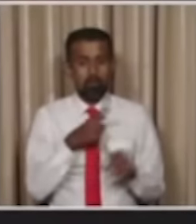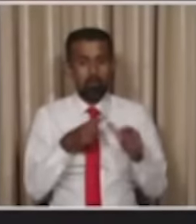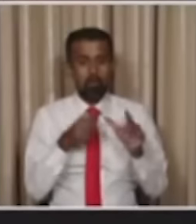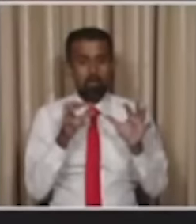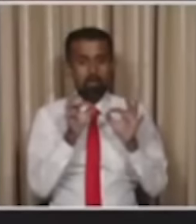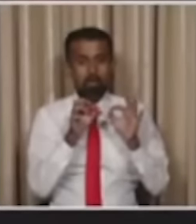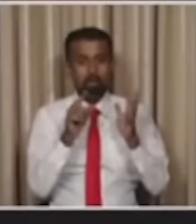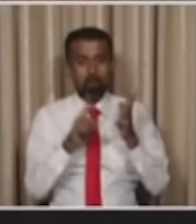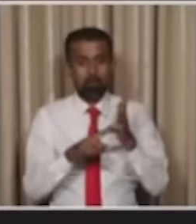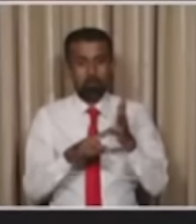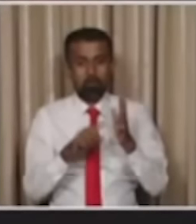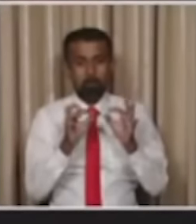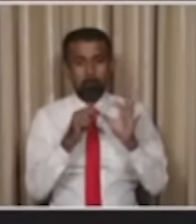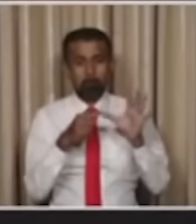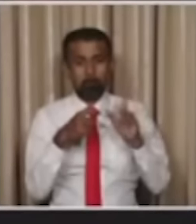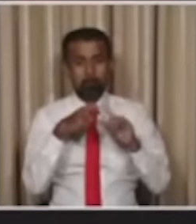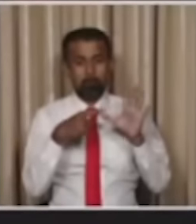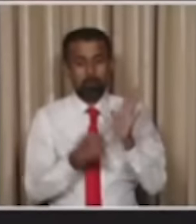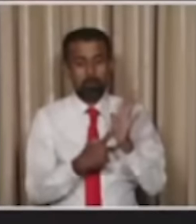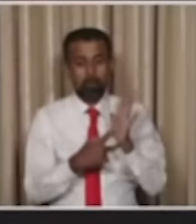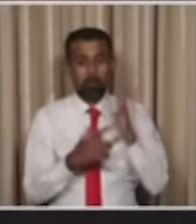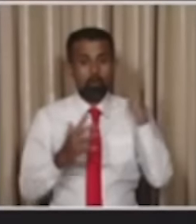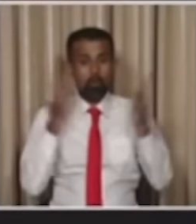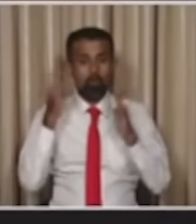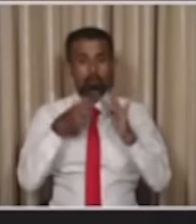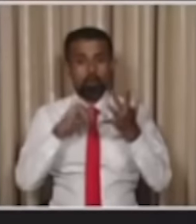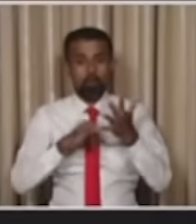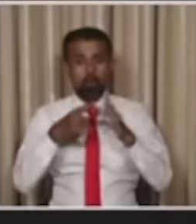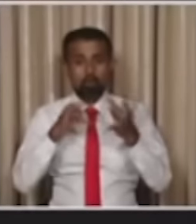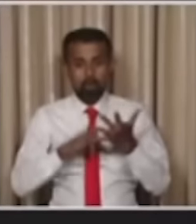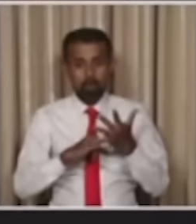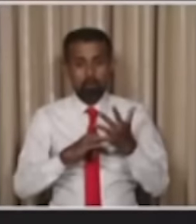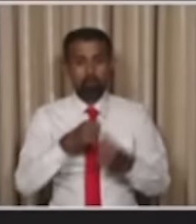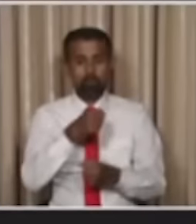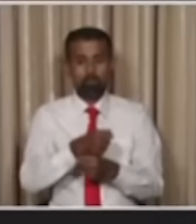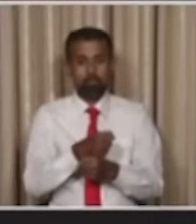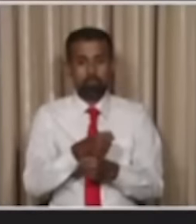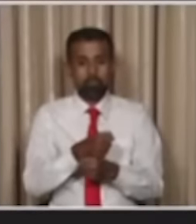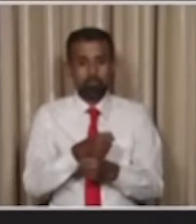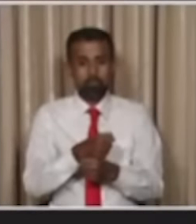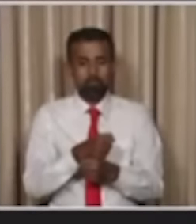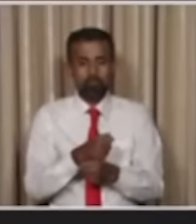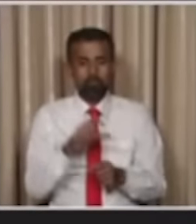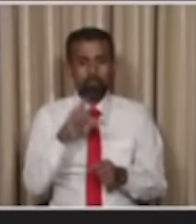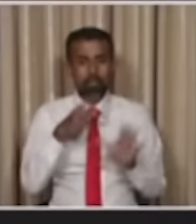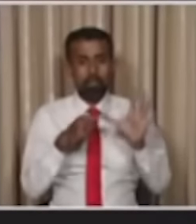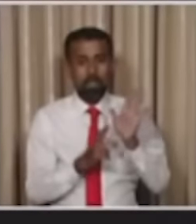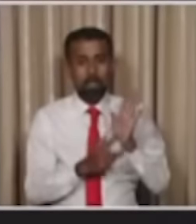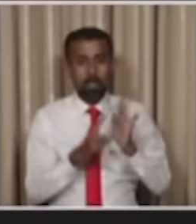අල් බග්දාඩ් විසින් ලෝකේ ISIS රාජ්‍යය, ඔවුන්ගේ වචනේ නවුන් මේක හඳුන්වන්නේ කැලිපට් එකක්, කැලිපට්